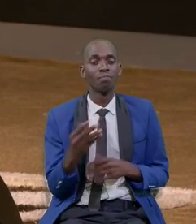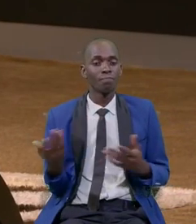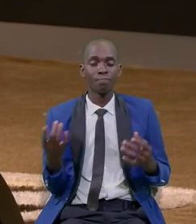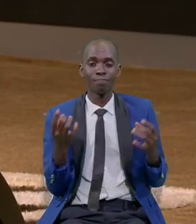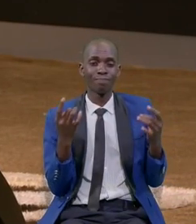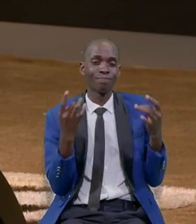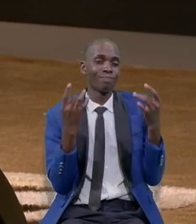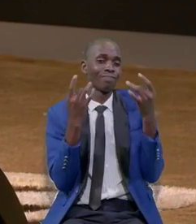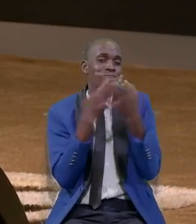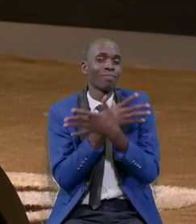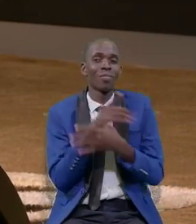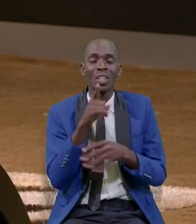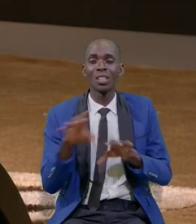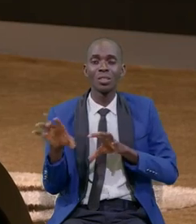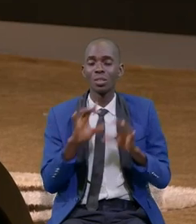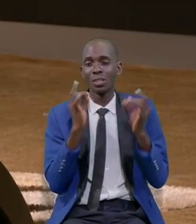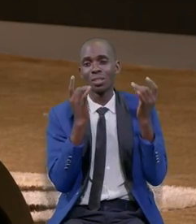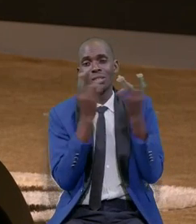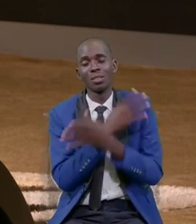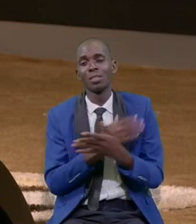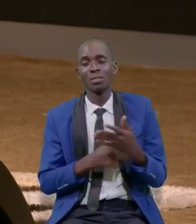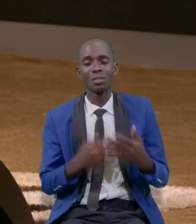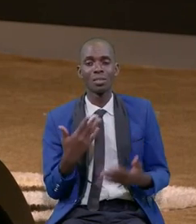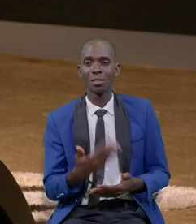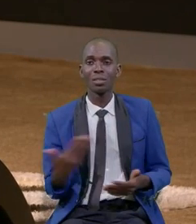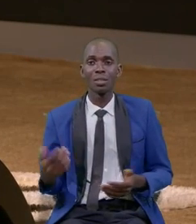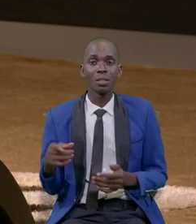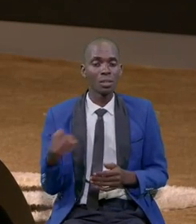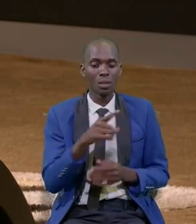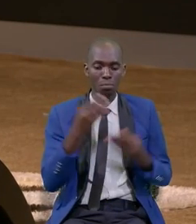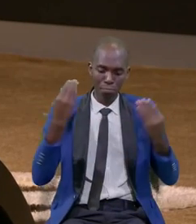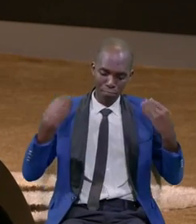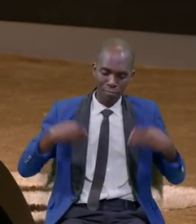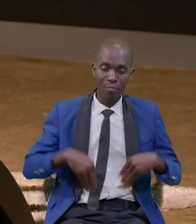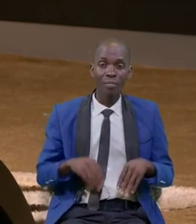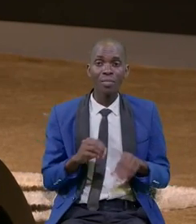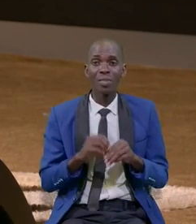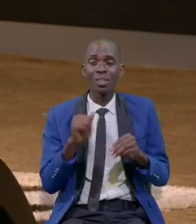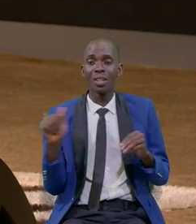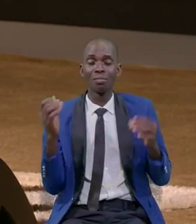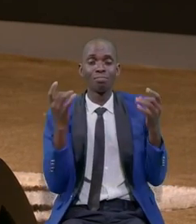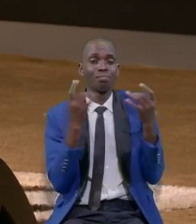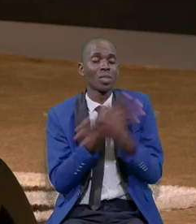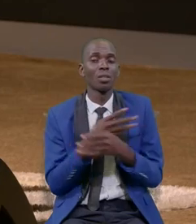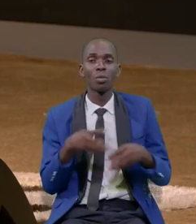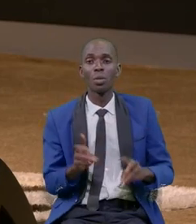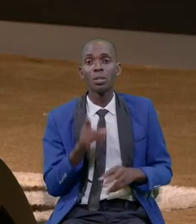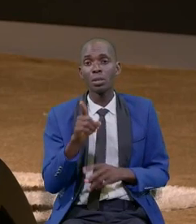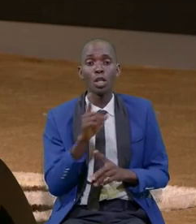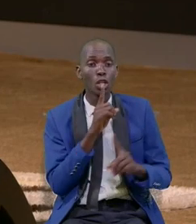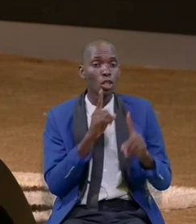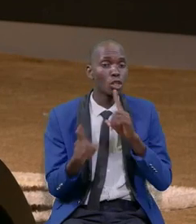abominables. Ils font des choses abominables. Ils s'habillent de façon abominable. Ils